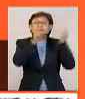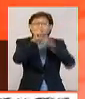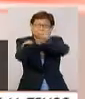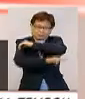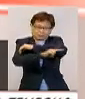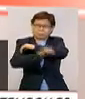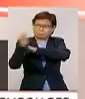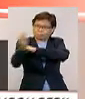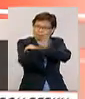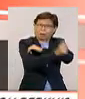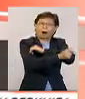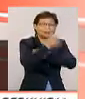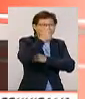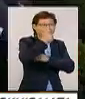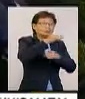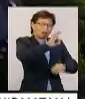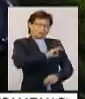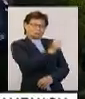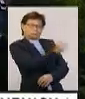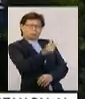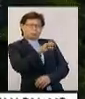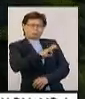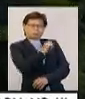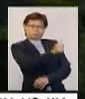ada kekuatannya sendiri.